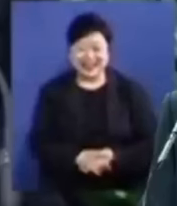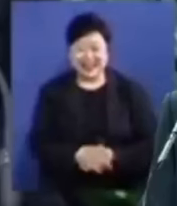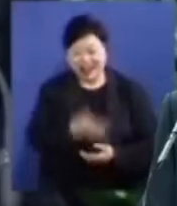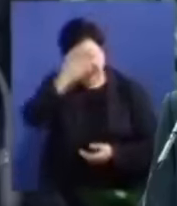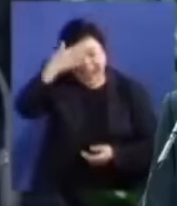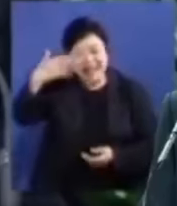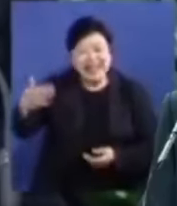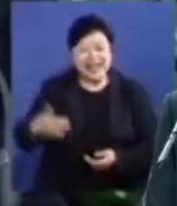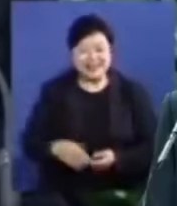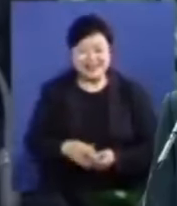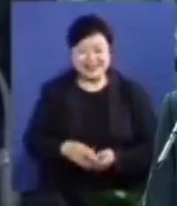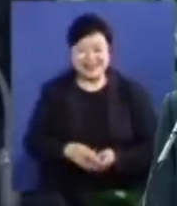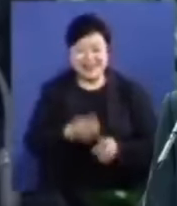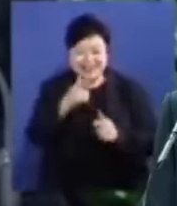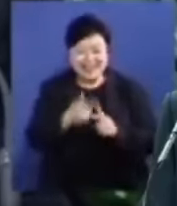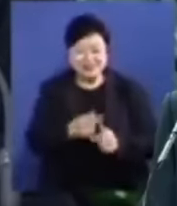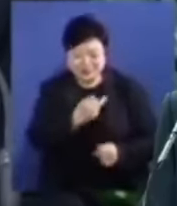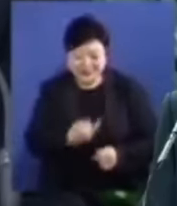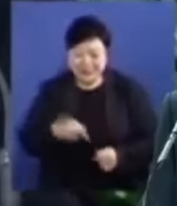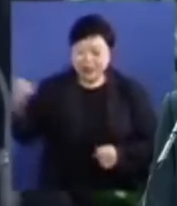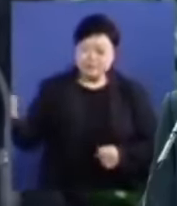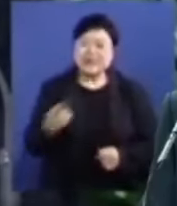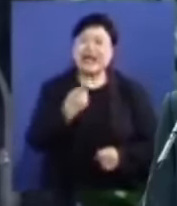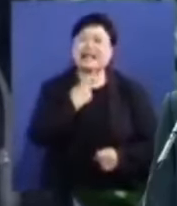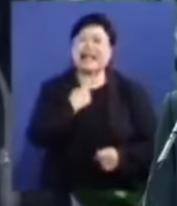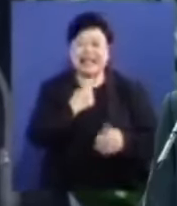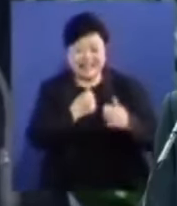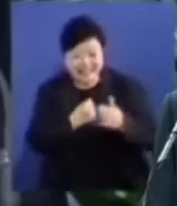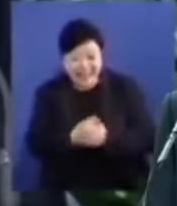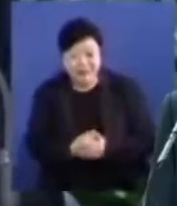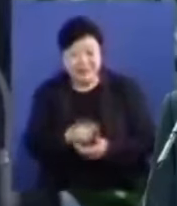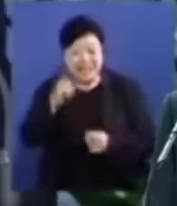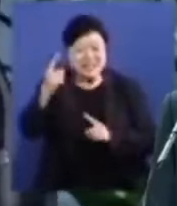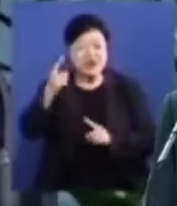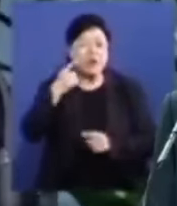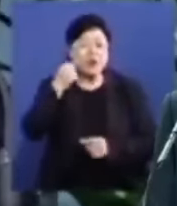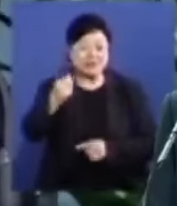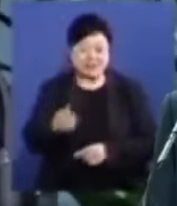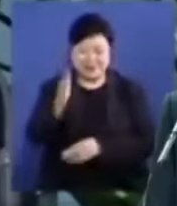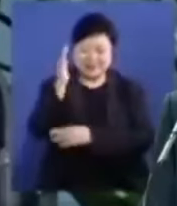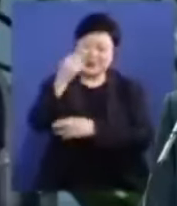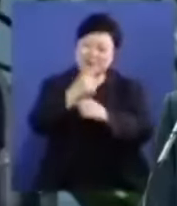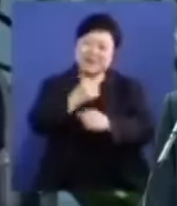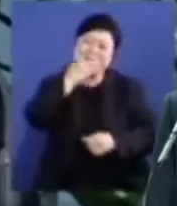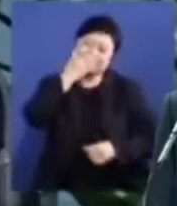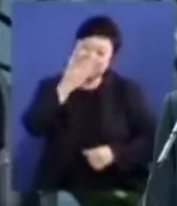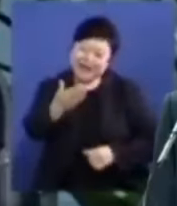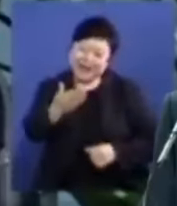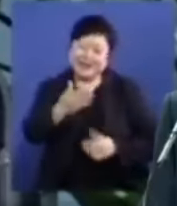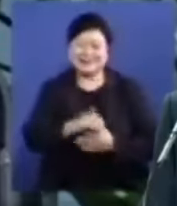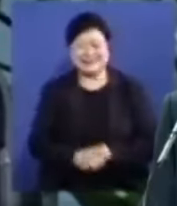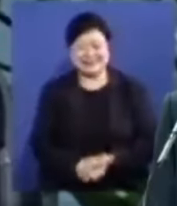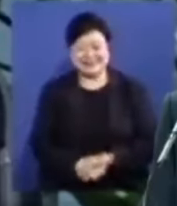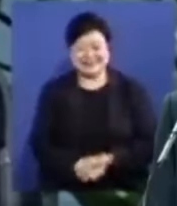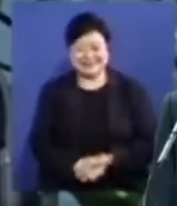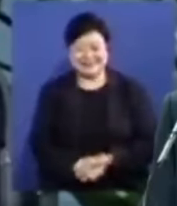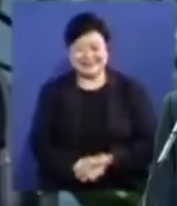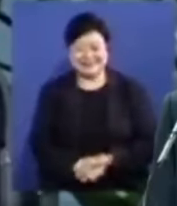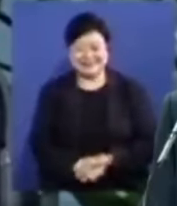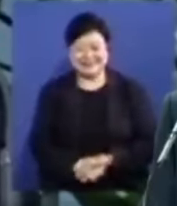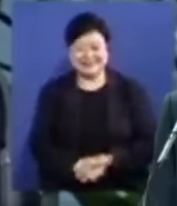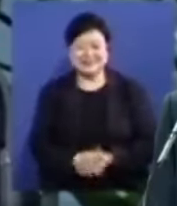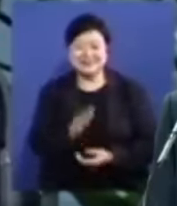다행히 풍랑을 만났기 때문에 이 목사님이 그것을 가지고 설교를 만들 수 있었던, 그